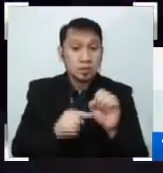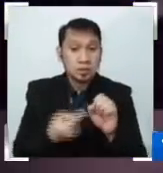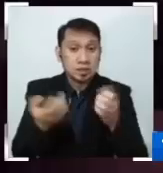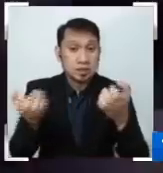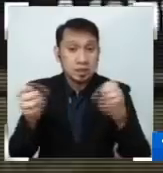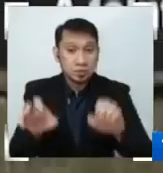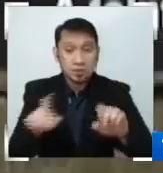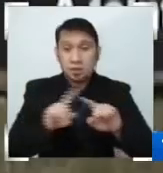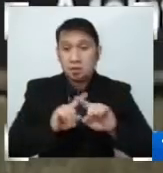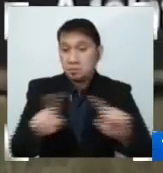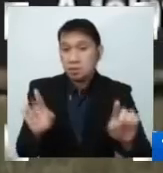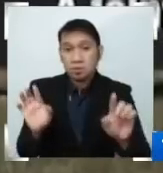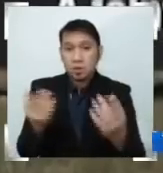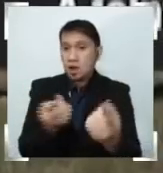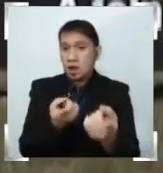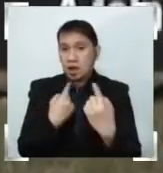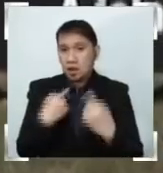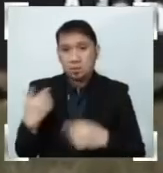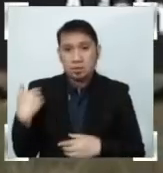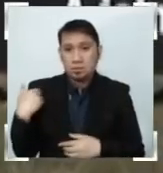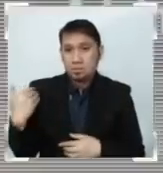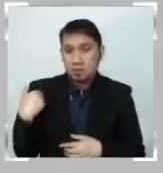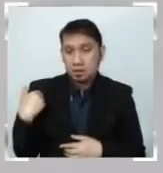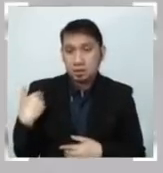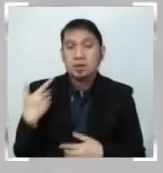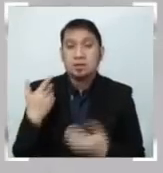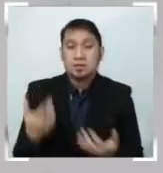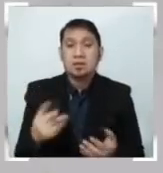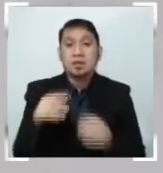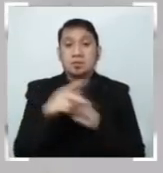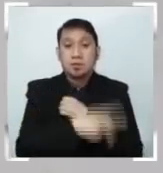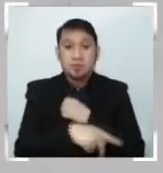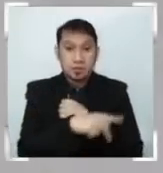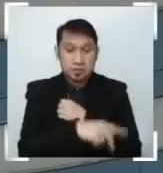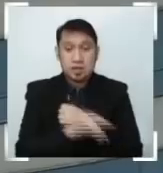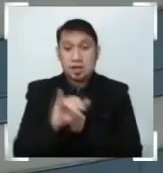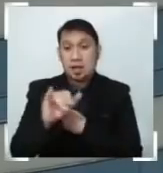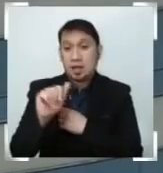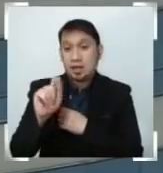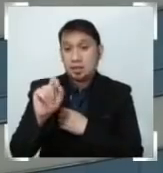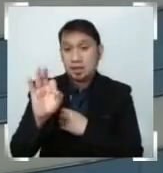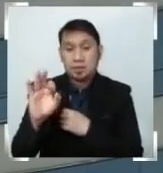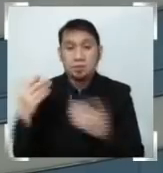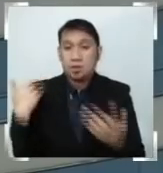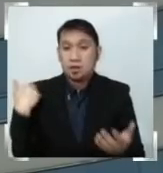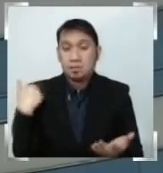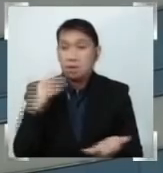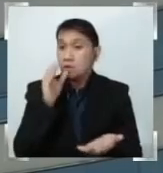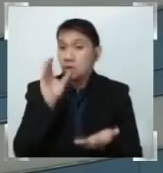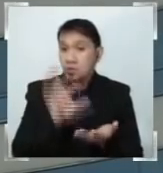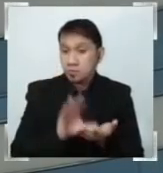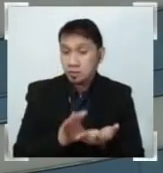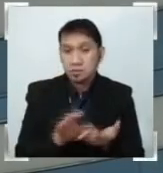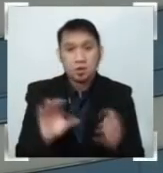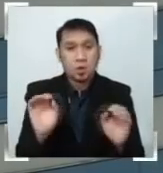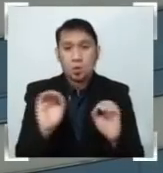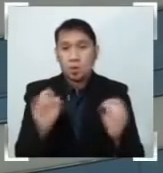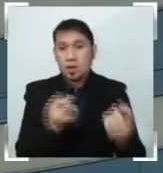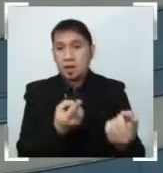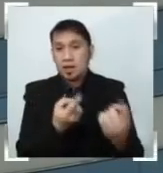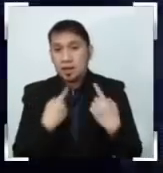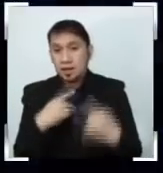sumasagot ang alkalde. Ang provincial IATF wala pang komento tungkol dito. Hindi pa rin sumasagot ang DILG.